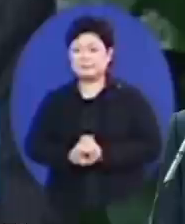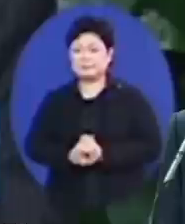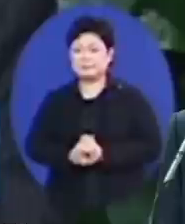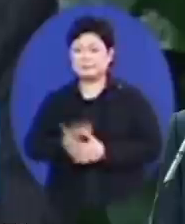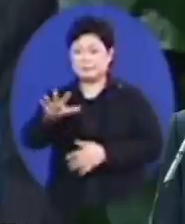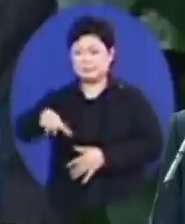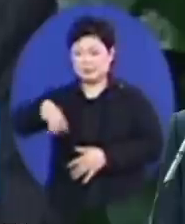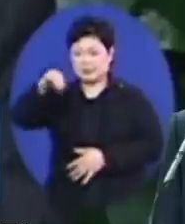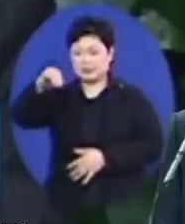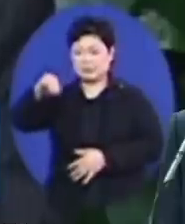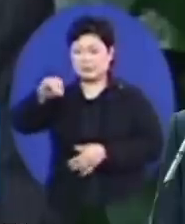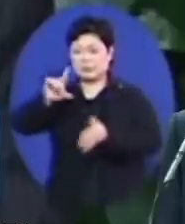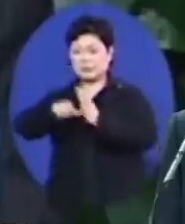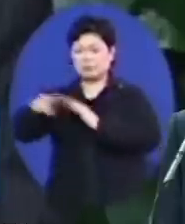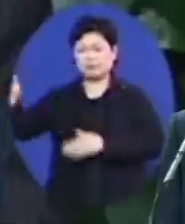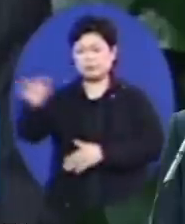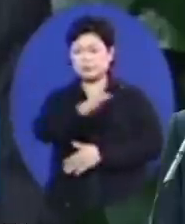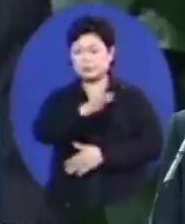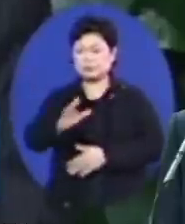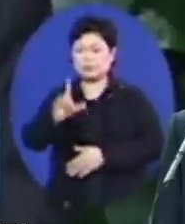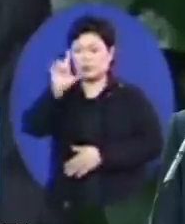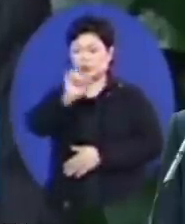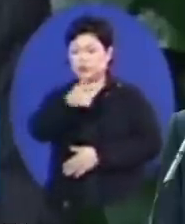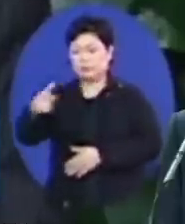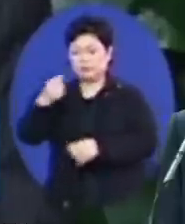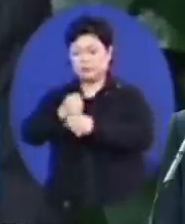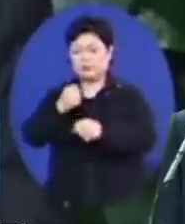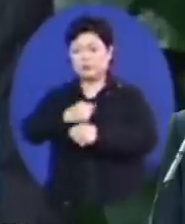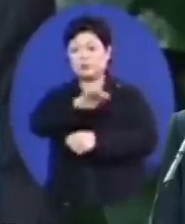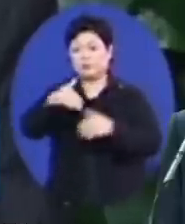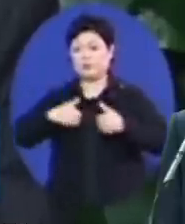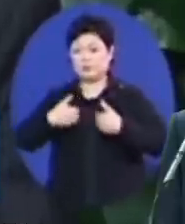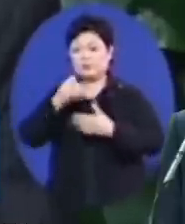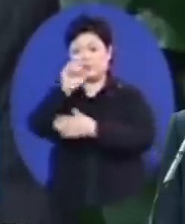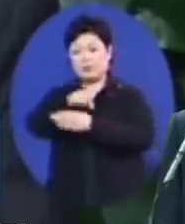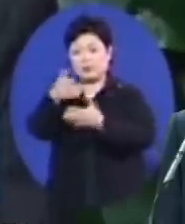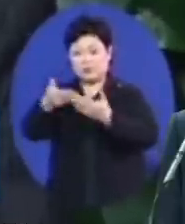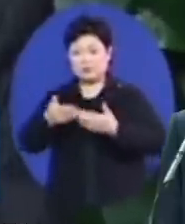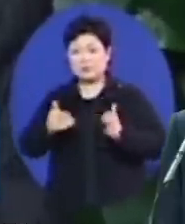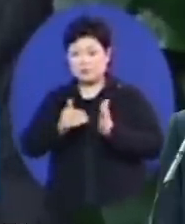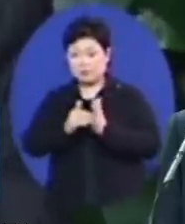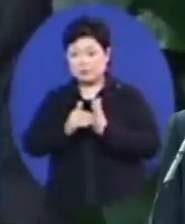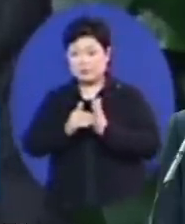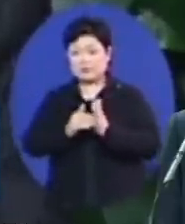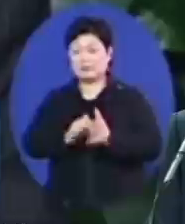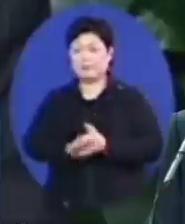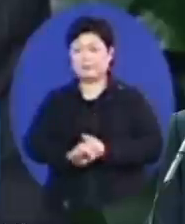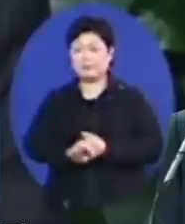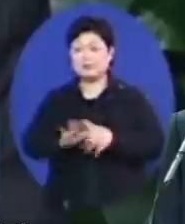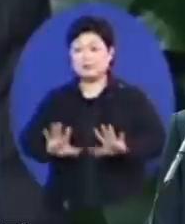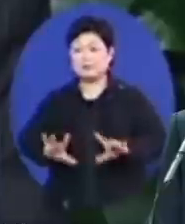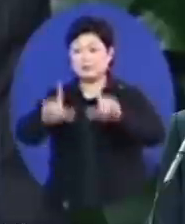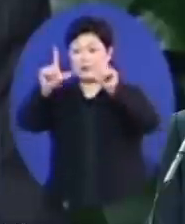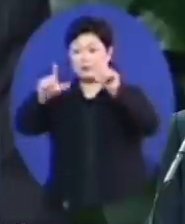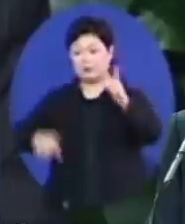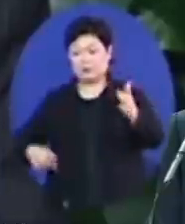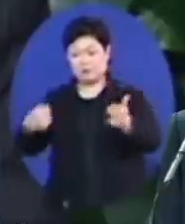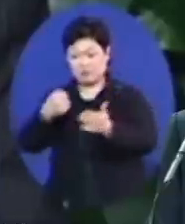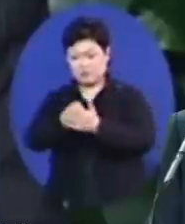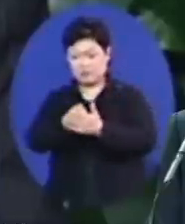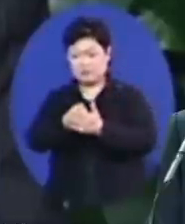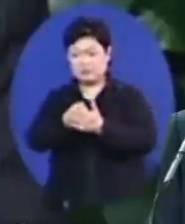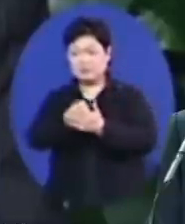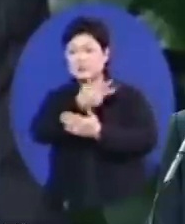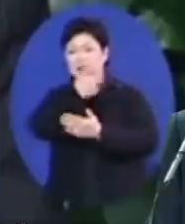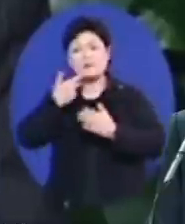창세기부터 하나님이 우주 만물을 지어서 우리에게 주셨으니 있어야 되겠지. 그러나 그것이 그 날로 결정된 것은